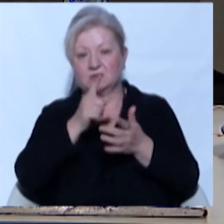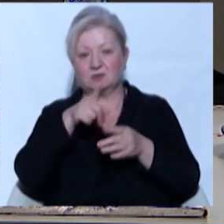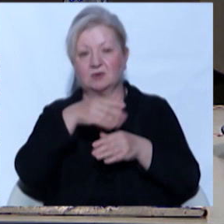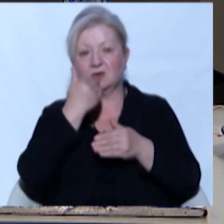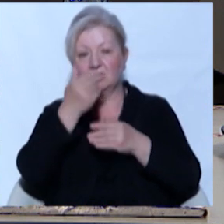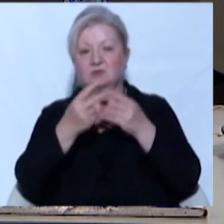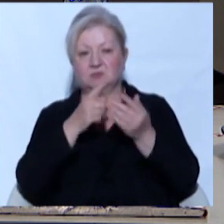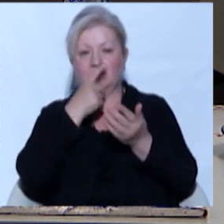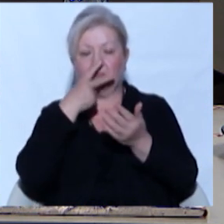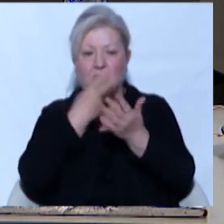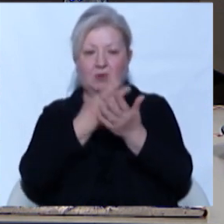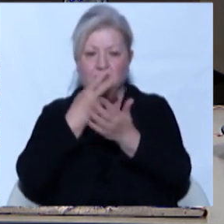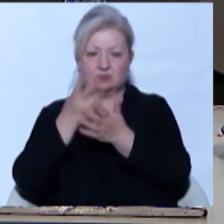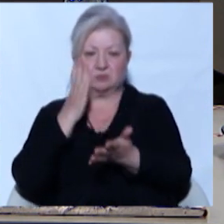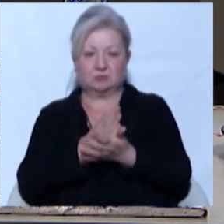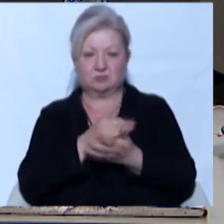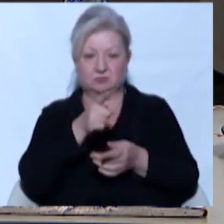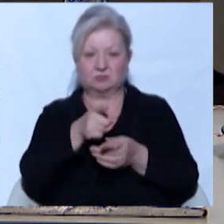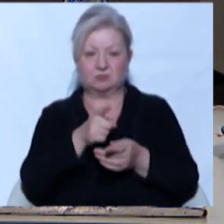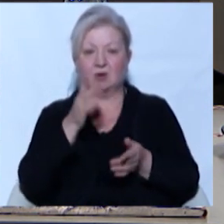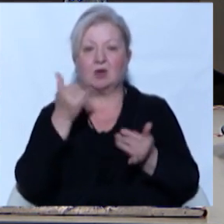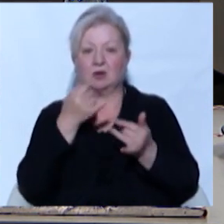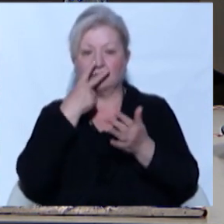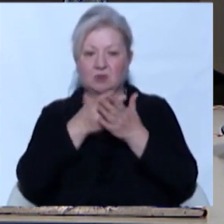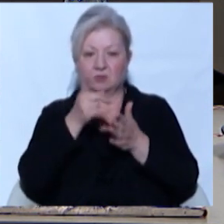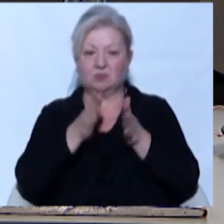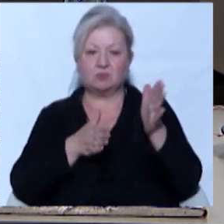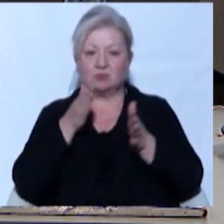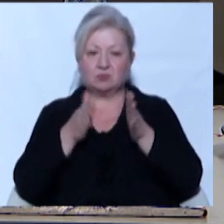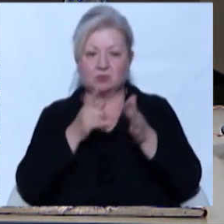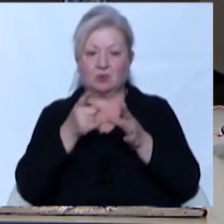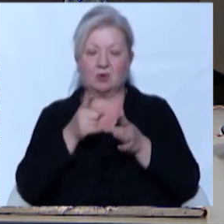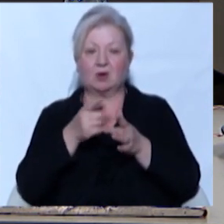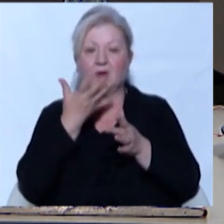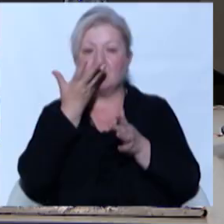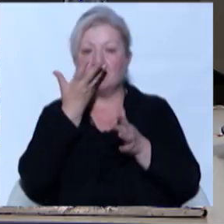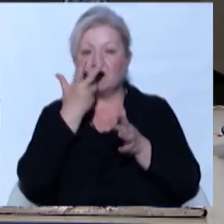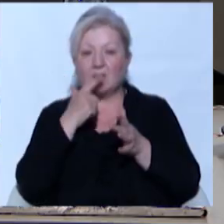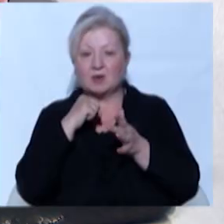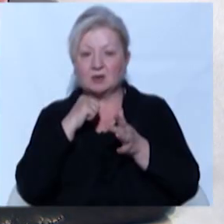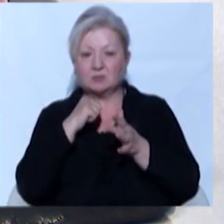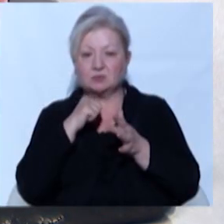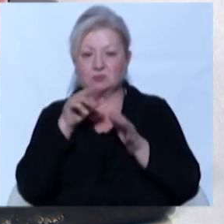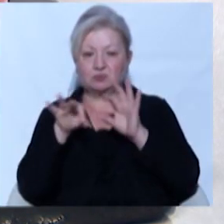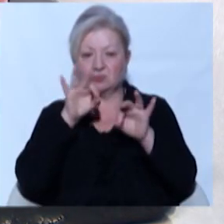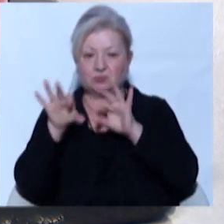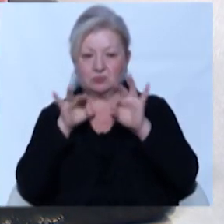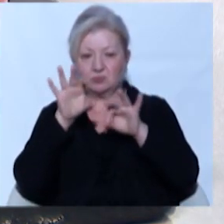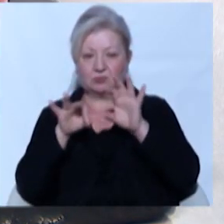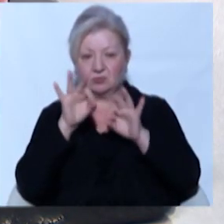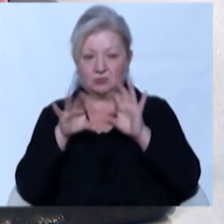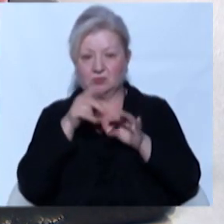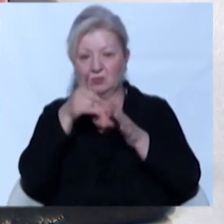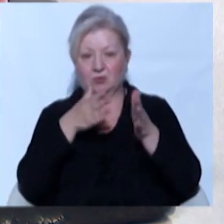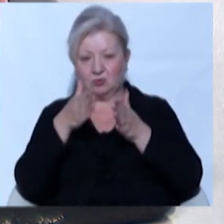ამასთან დაკავშირებით ნახოთ ასეთი რობოტი, ფერების ამომცნობი რობოტი